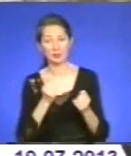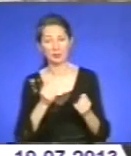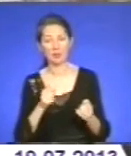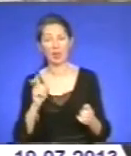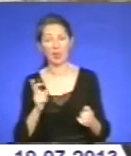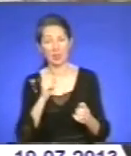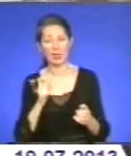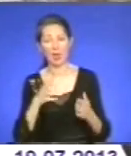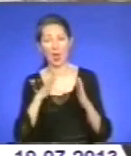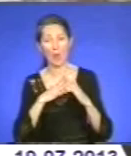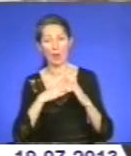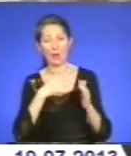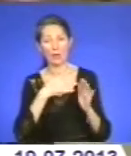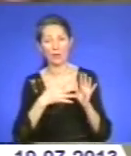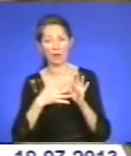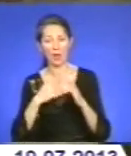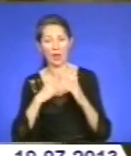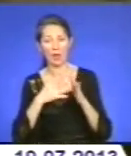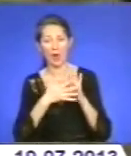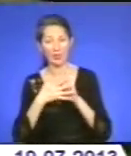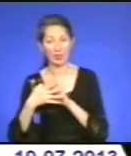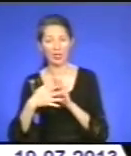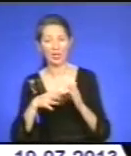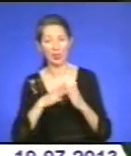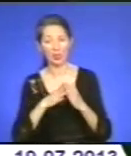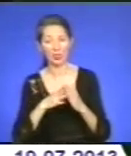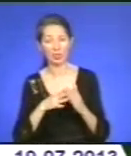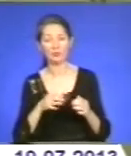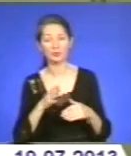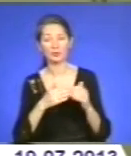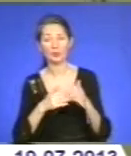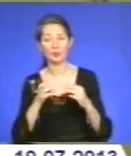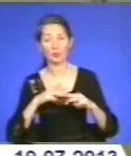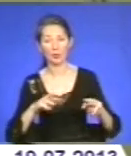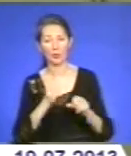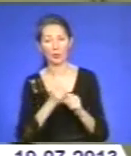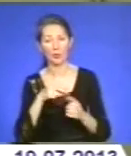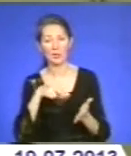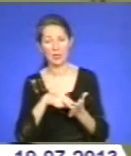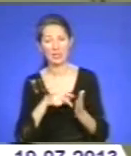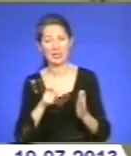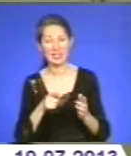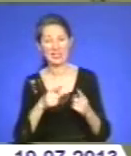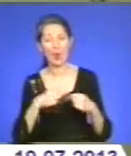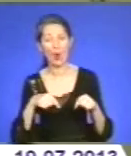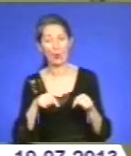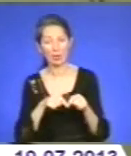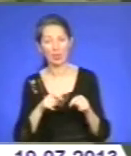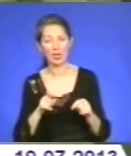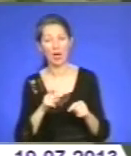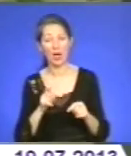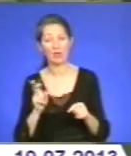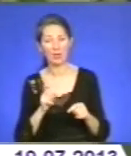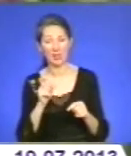році створення ОСББ дещо уповільнився. Однак профільне міністерство робить ставки саме на ці об'єднання. Та резюмує, ремонт та